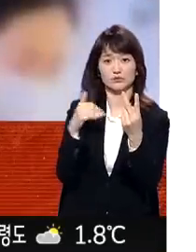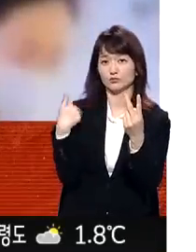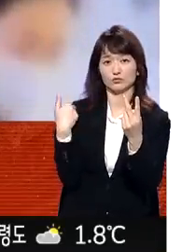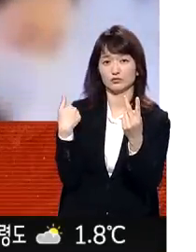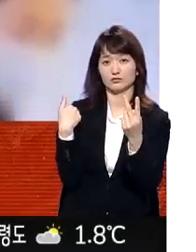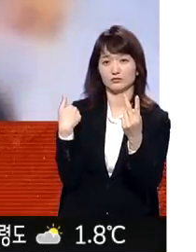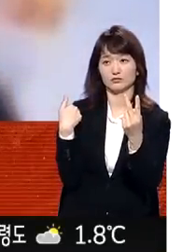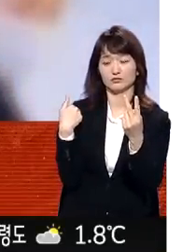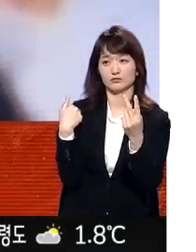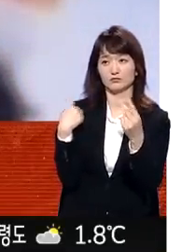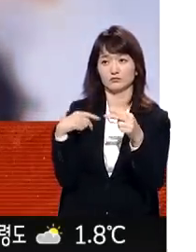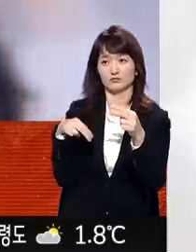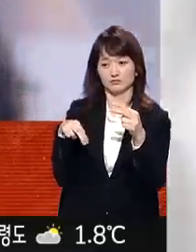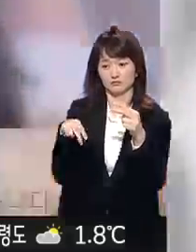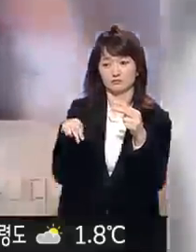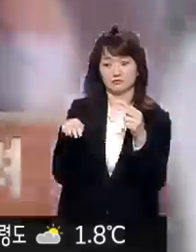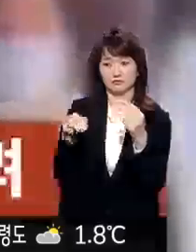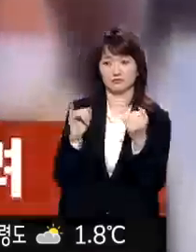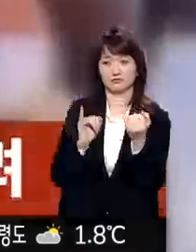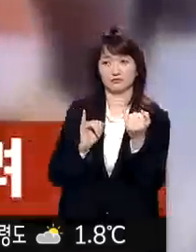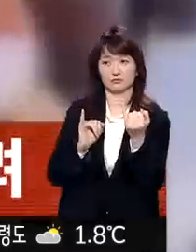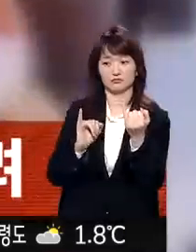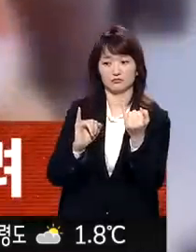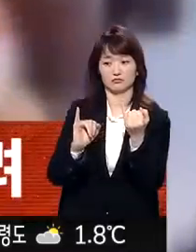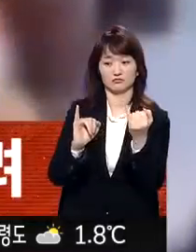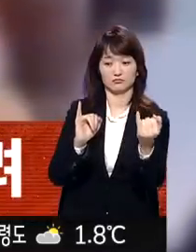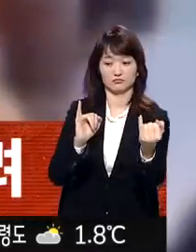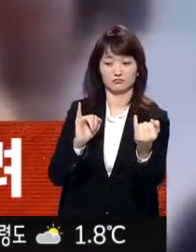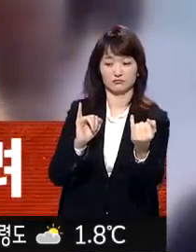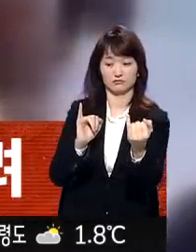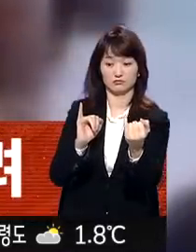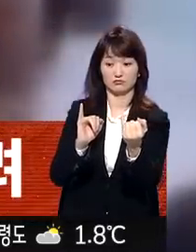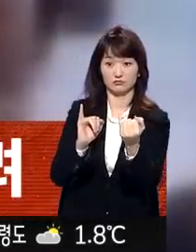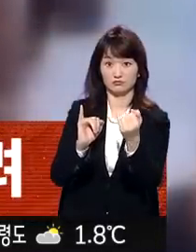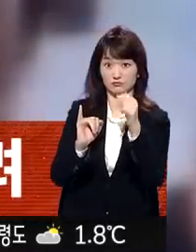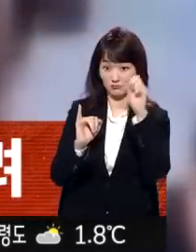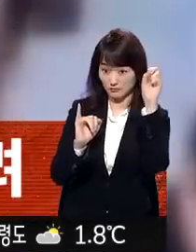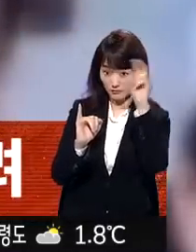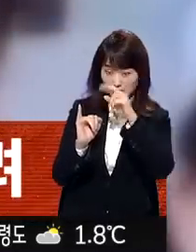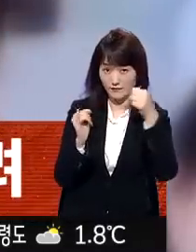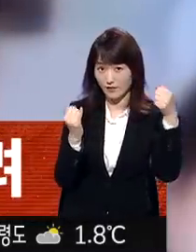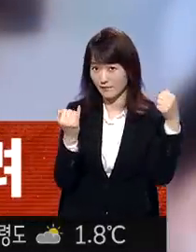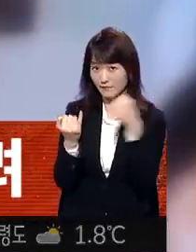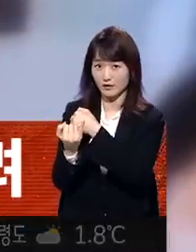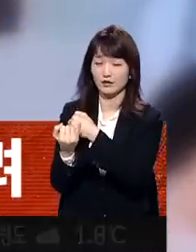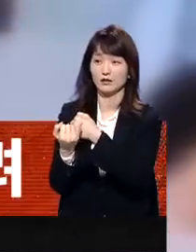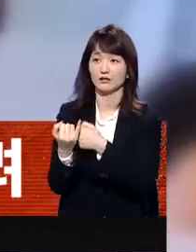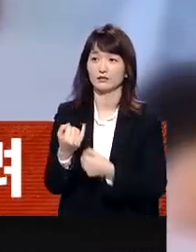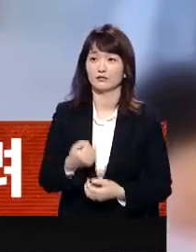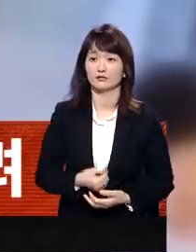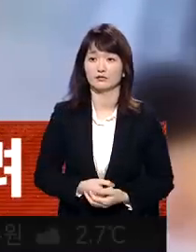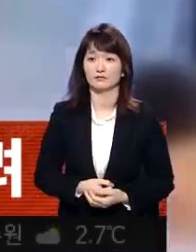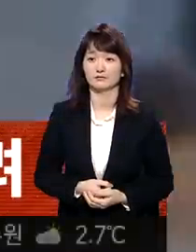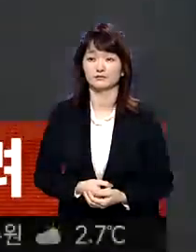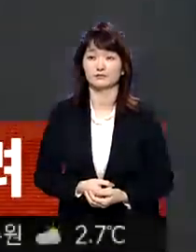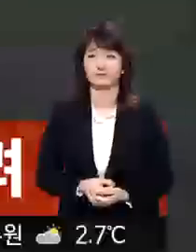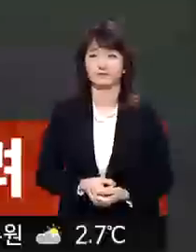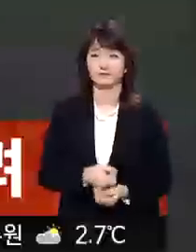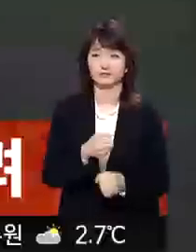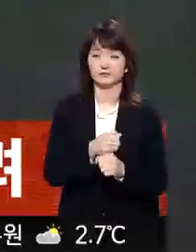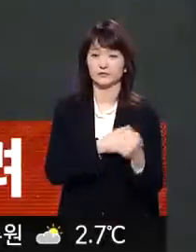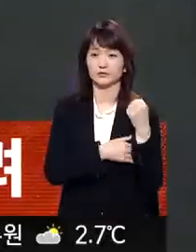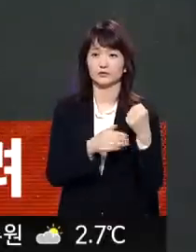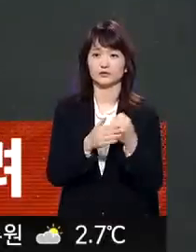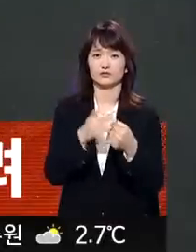사이였고요. 걸어가는 동안에도 어떤 조짐조차 없었는데 다짜고짜 폭행을 당한 겁니다. 아, 저작권 문제로 저희가 영상을